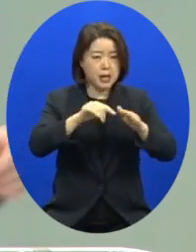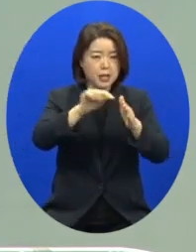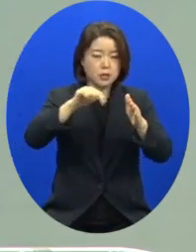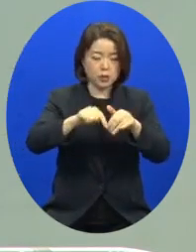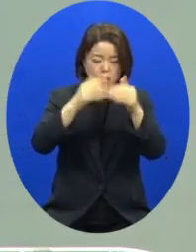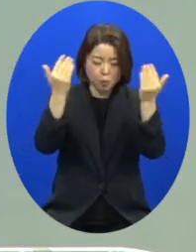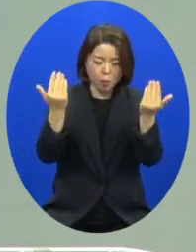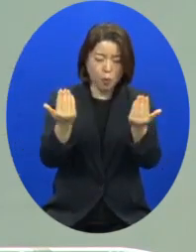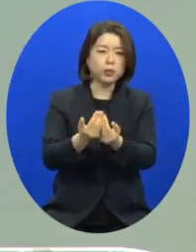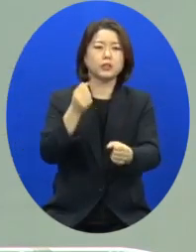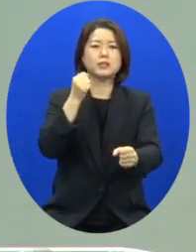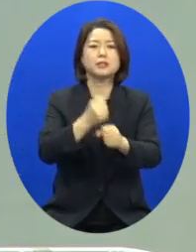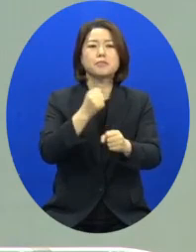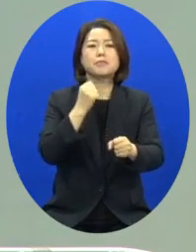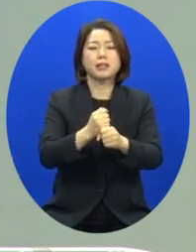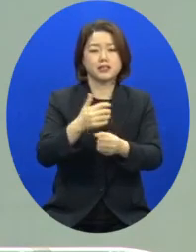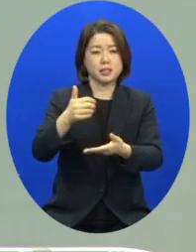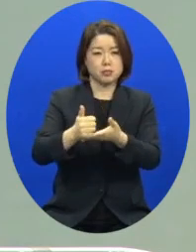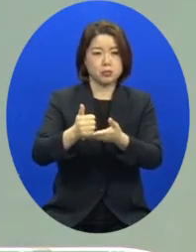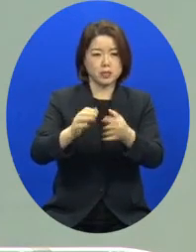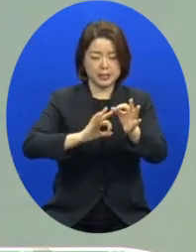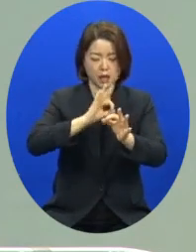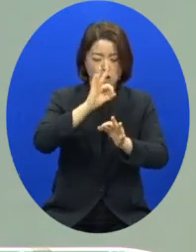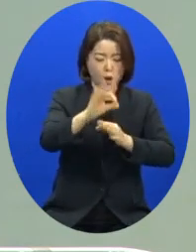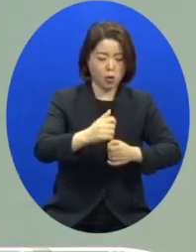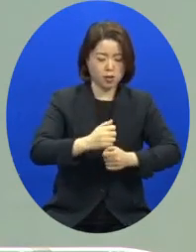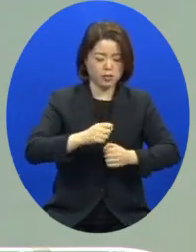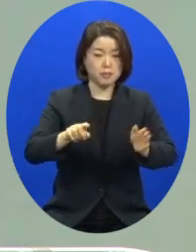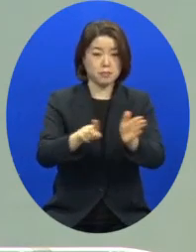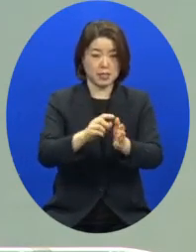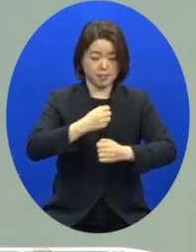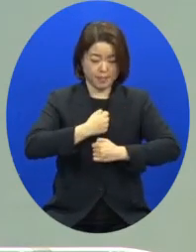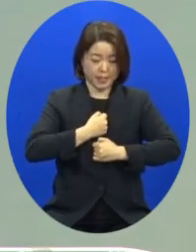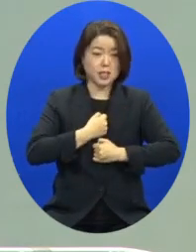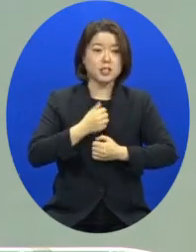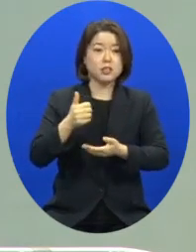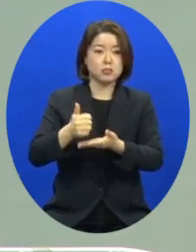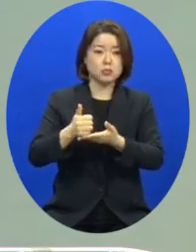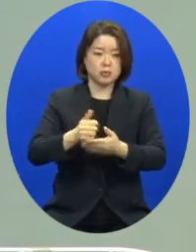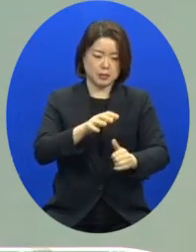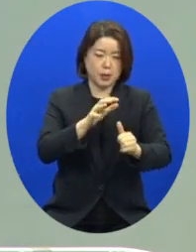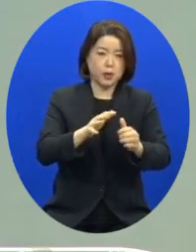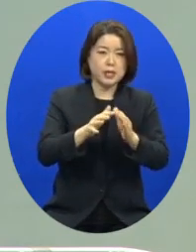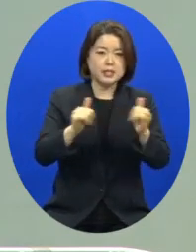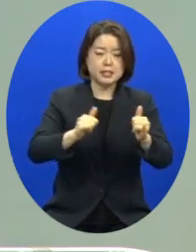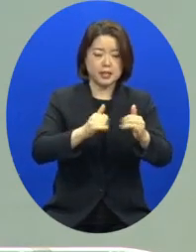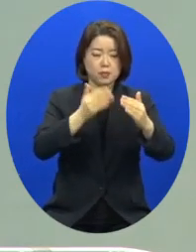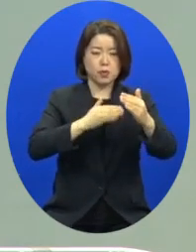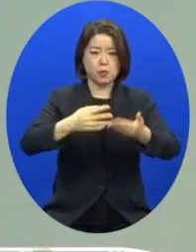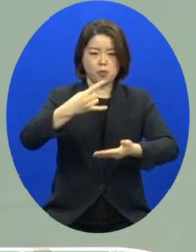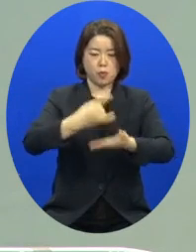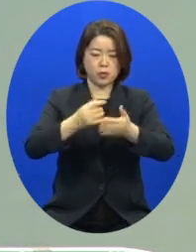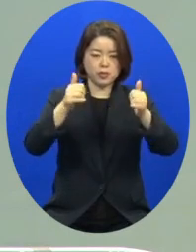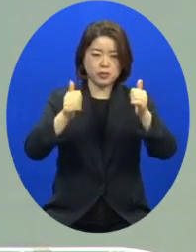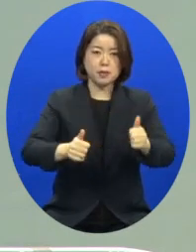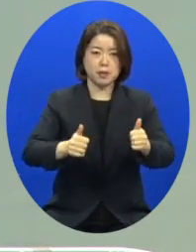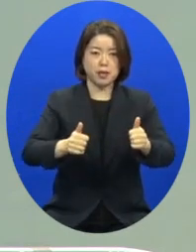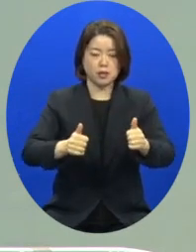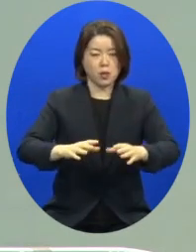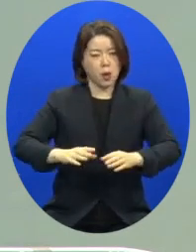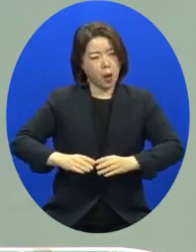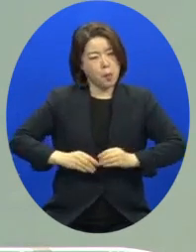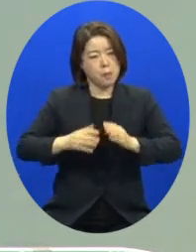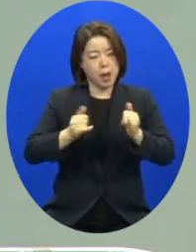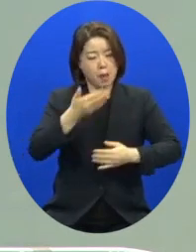것을 지으신 분입니다. 영원히 신의를 지키시는 분이십니다. 억눌린 사람을 위해 공의로 재판하시는 분입니다. 굶주린